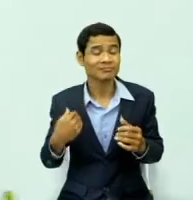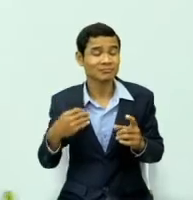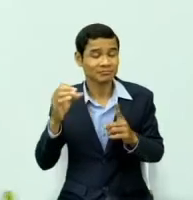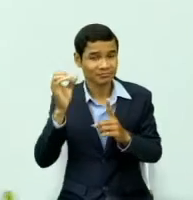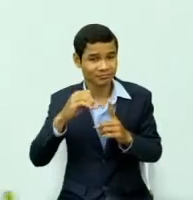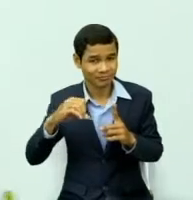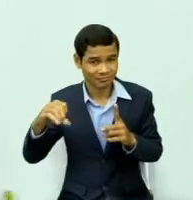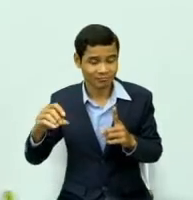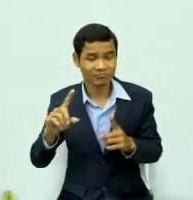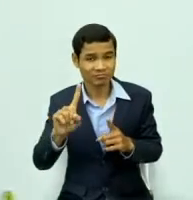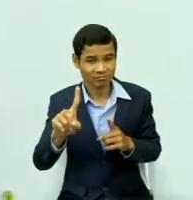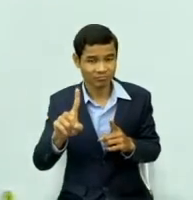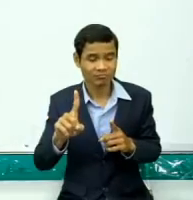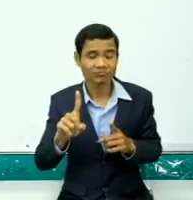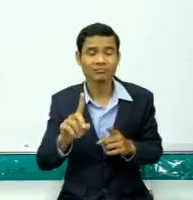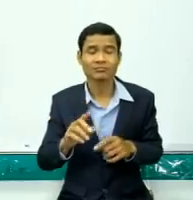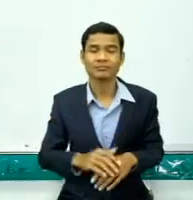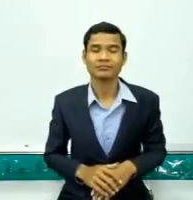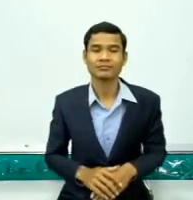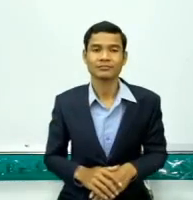muối